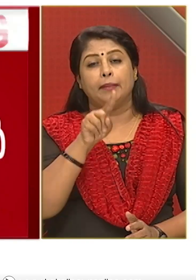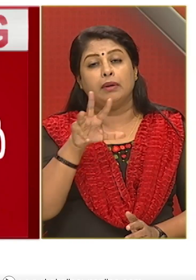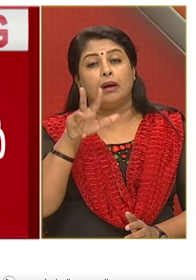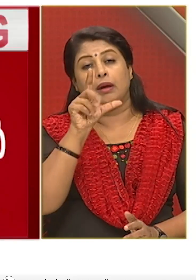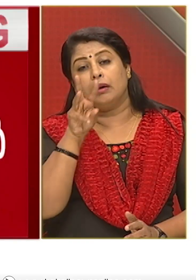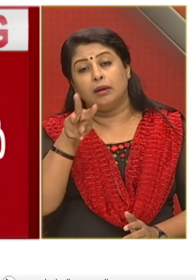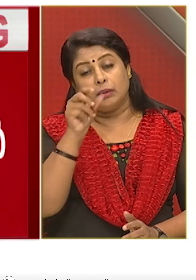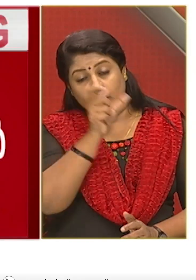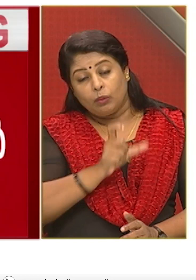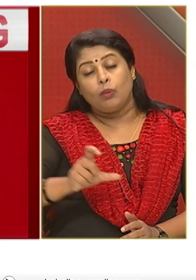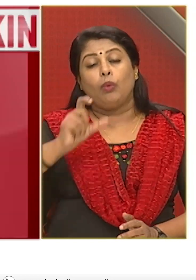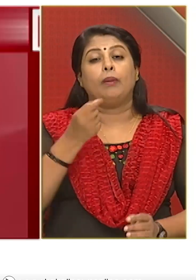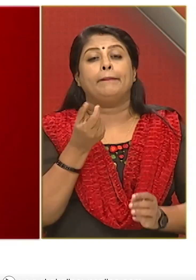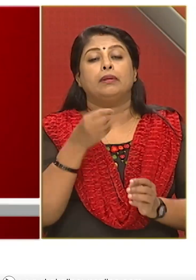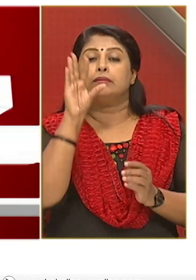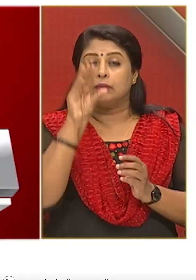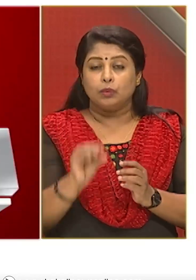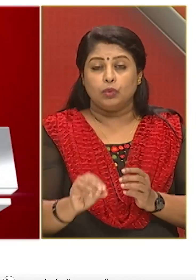15390 കോടിയോളം രൂപ മാത്രമായി ചുരുങ്ങിയിരിക്കുകയാണ്.